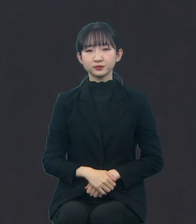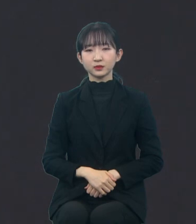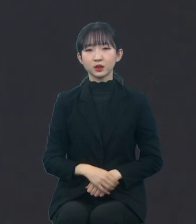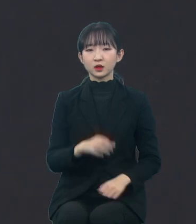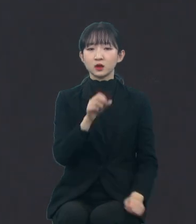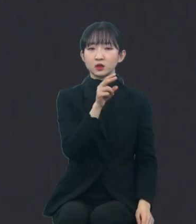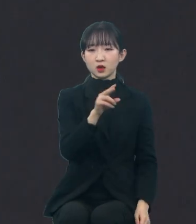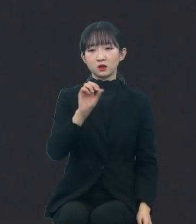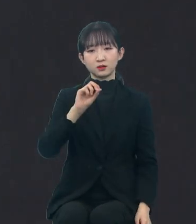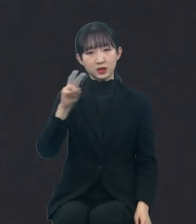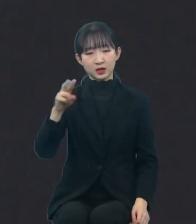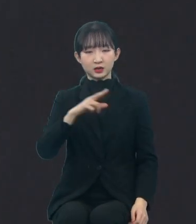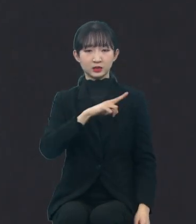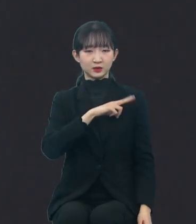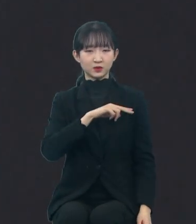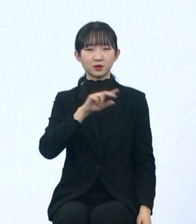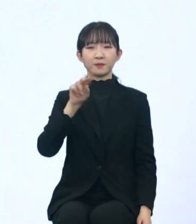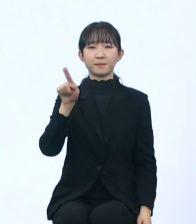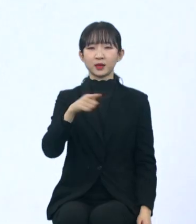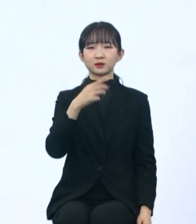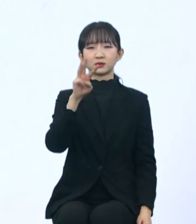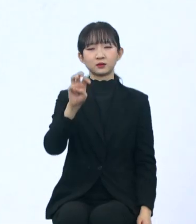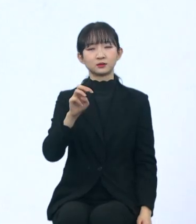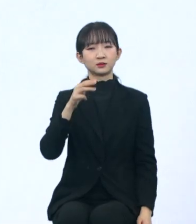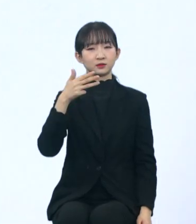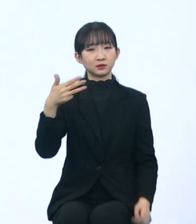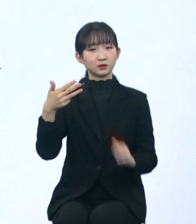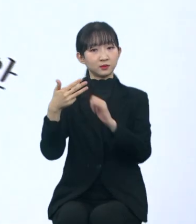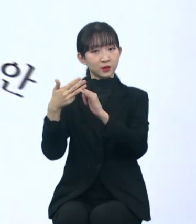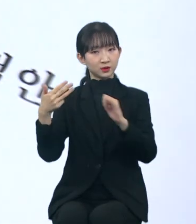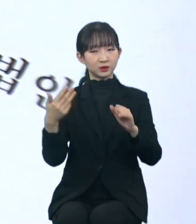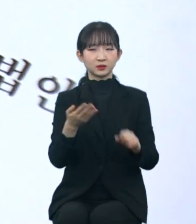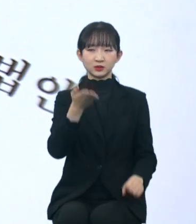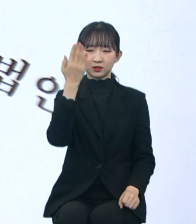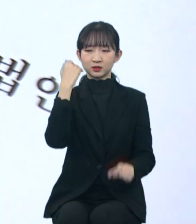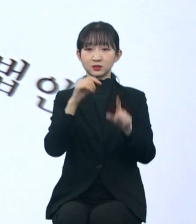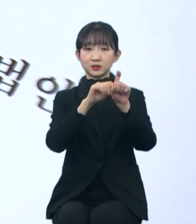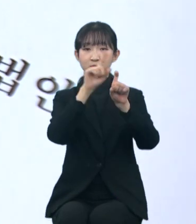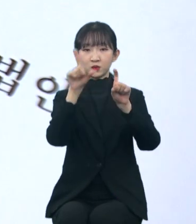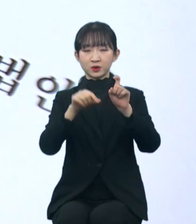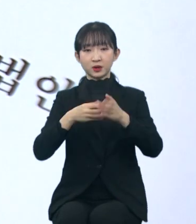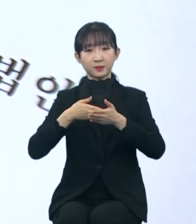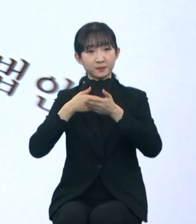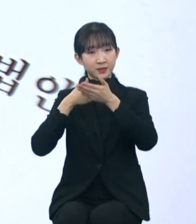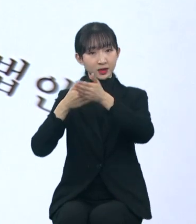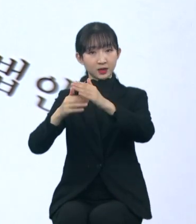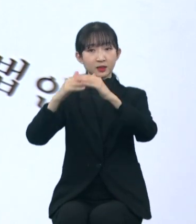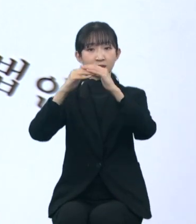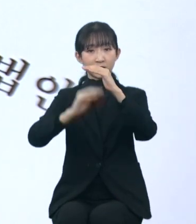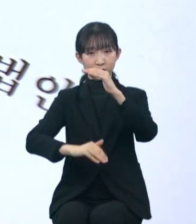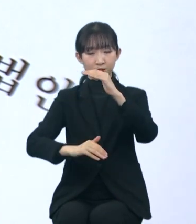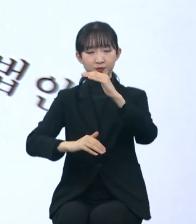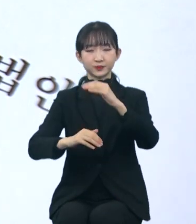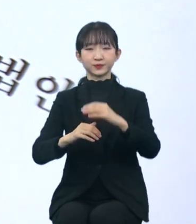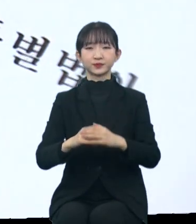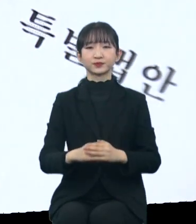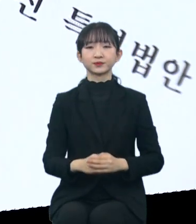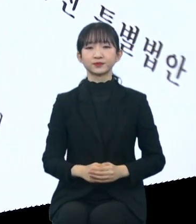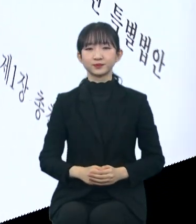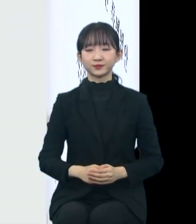여야 국회의원 138명이 지난해 11월 공동 발의한 가덕도 신공항 건설 촉진